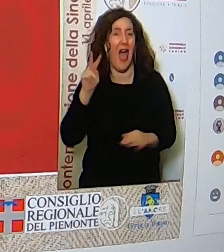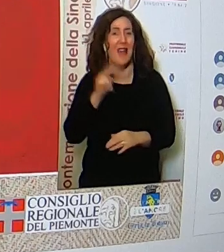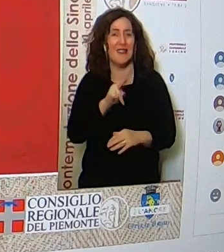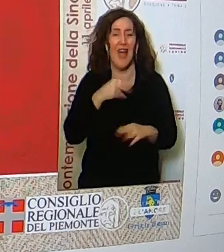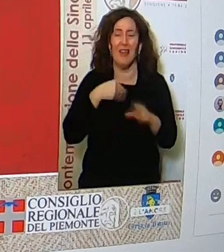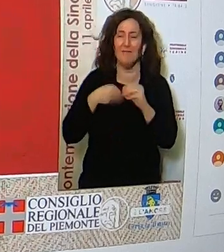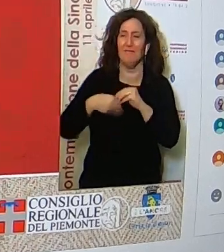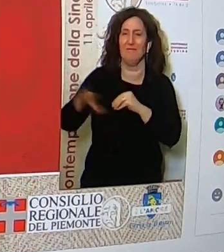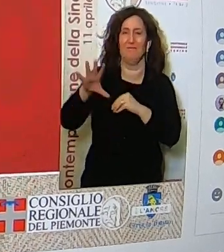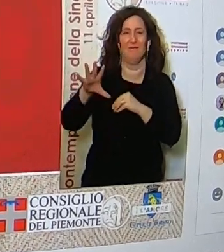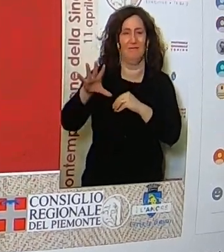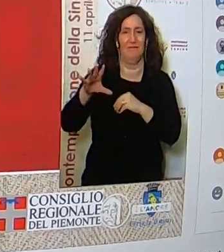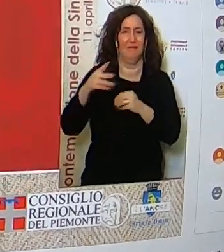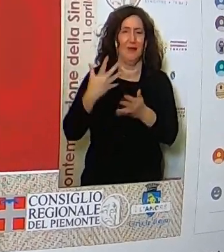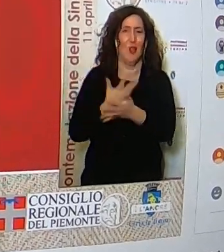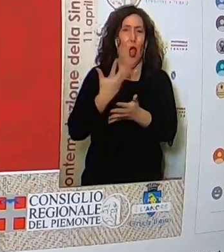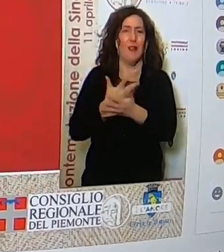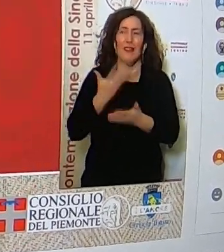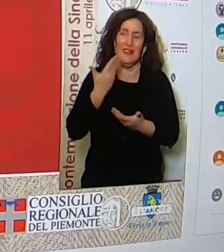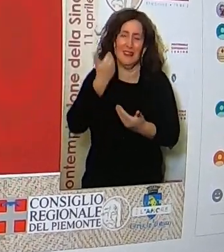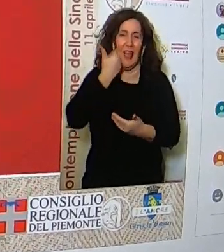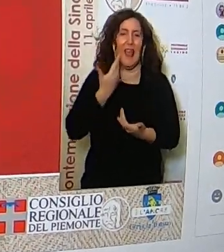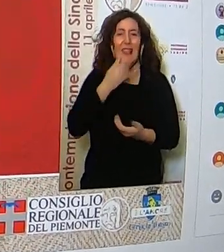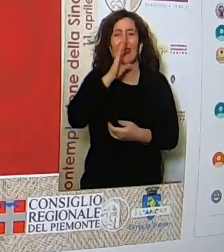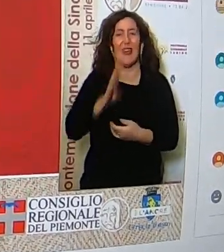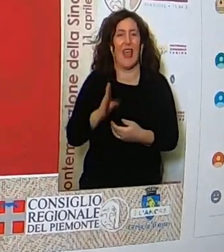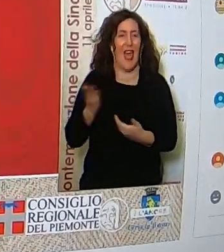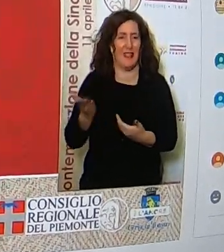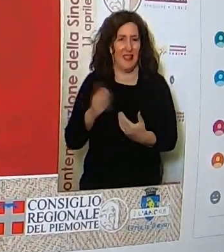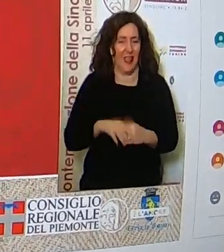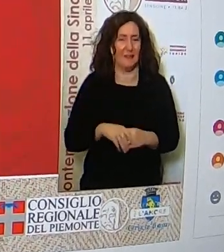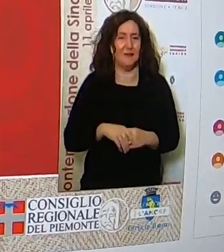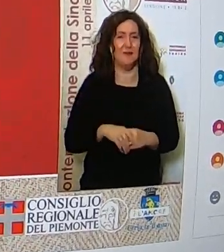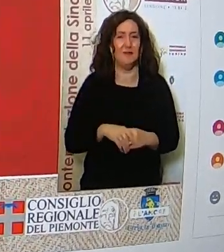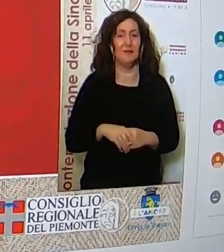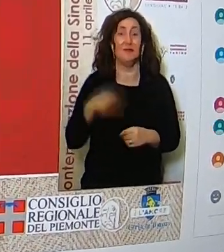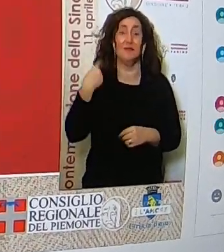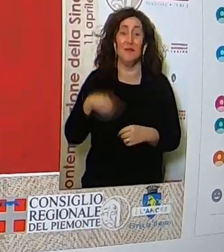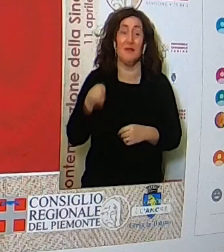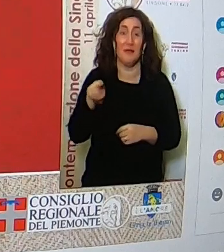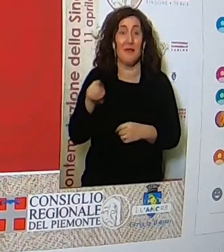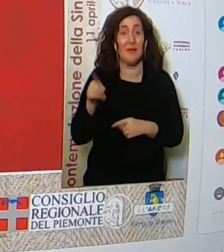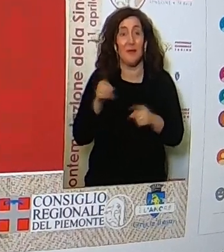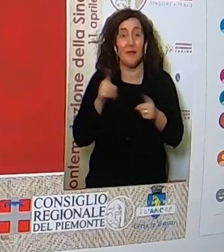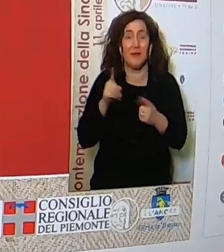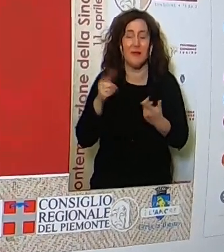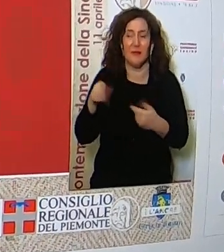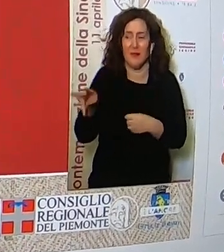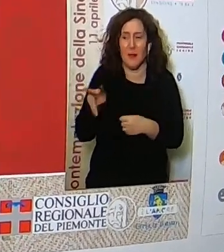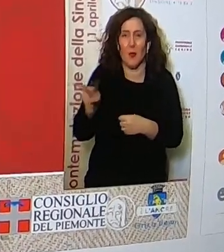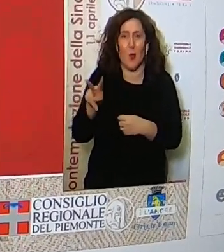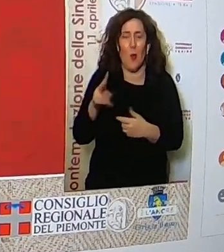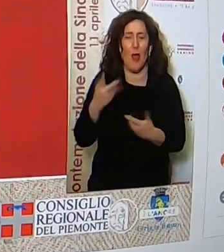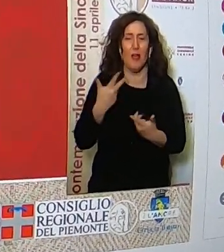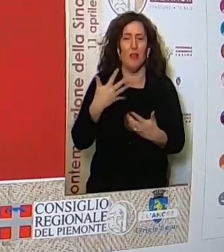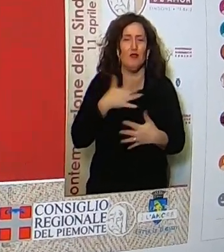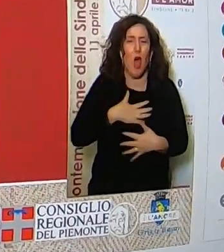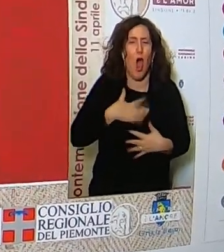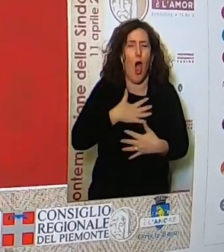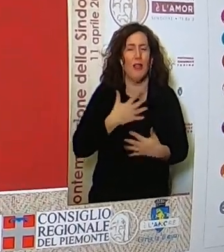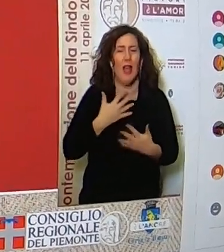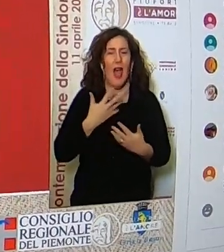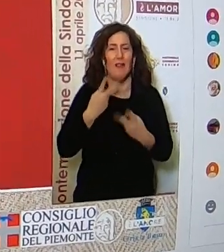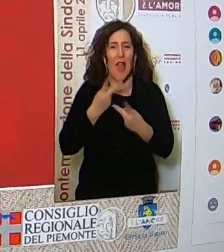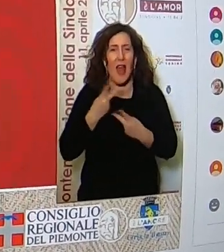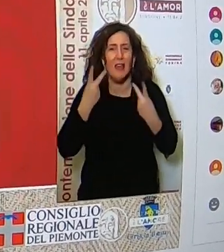la notizia quasi in diretta. Non dimenticheremo mai le lacrime di gioia e di felicità che non solo Umberto e Maria, ma